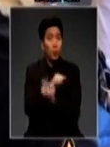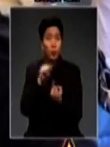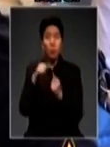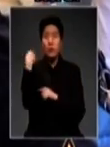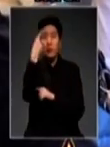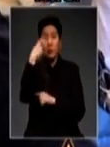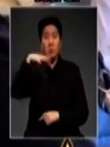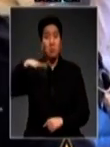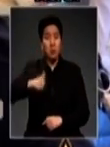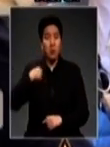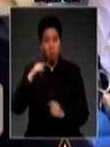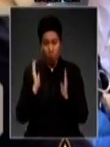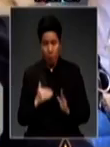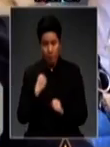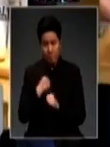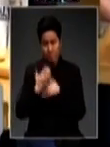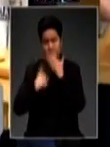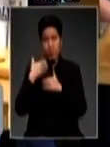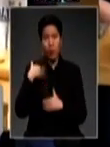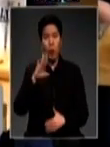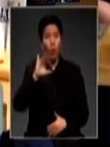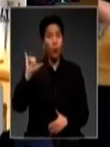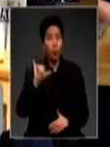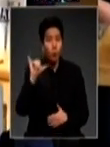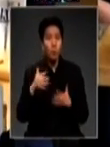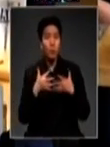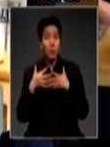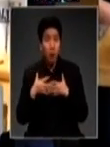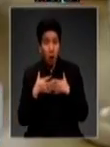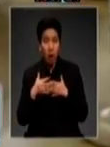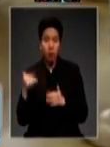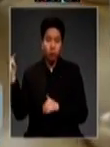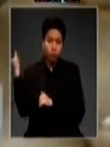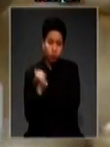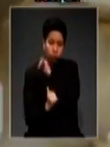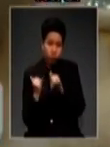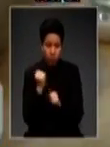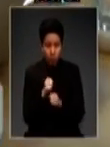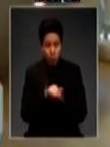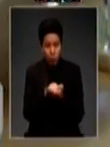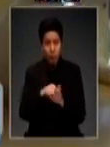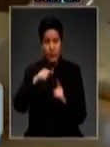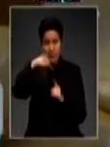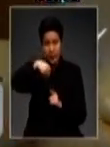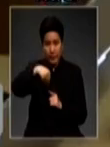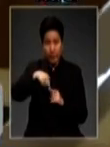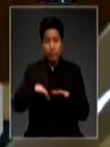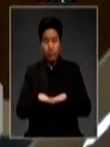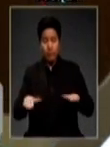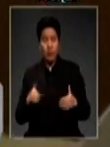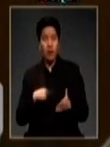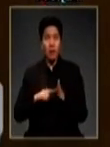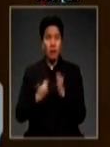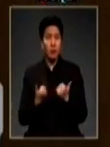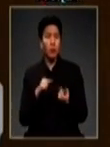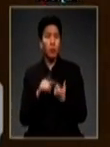จะมี developer ชาวต่างประเทศนะครับจากยุโรปจากอเมริกาอย่างเงี้ยแวะเวียนเข้ามาใช้ตัวบริการที่สตาร์ทอัพโคเวิร์กิ้งสเปซจริงๆแล้ว